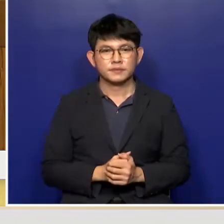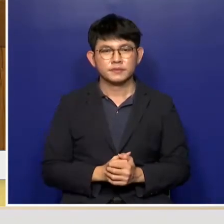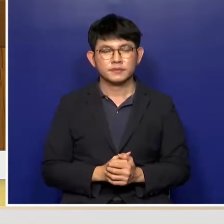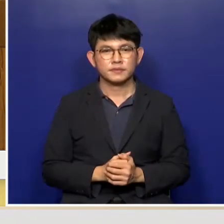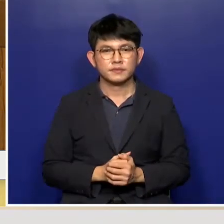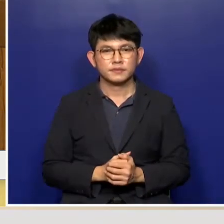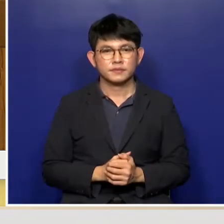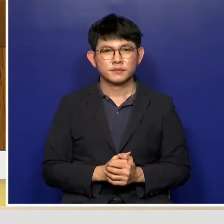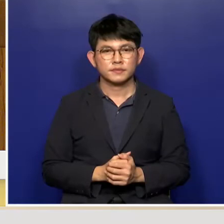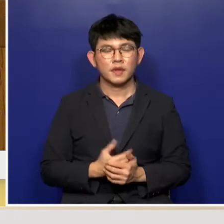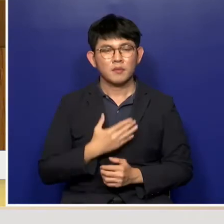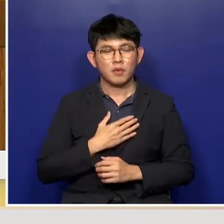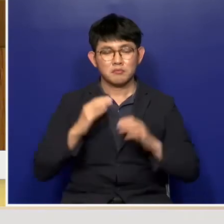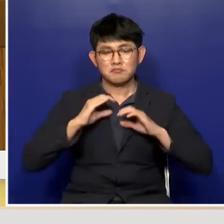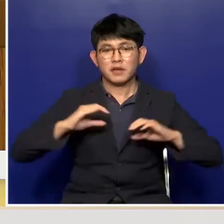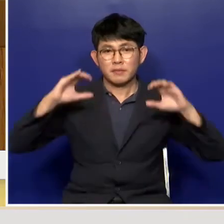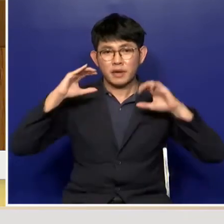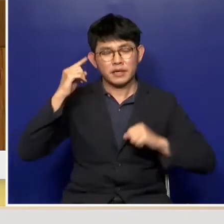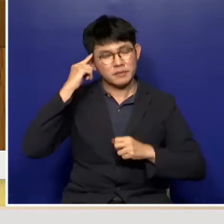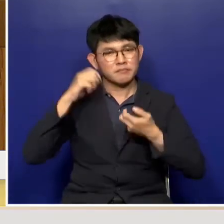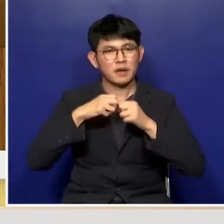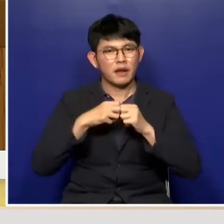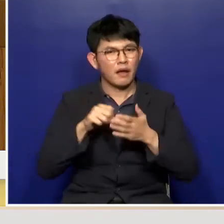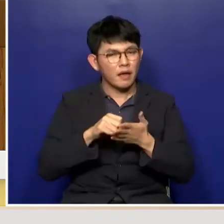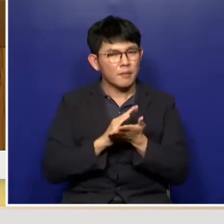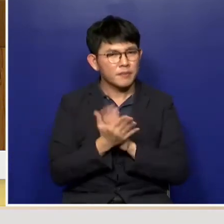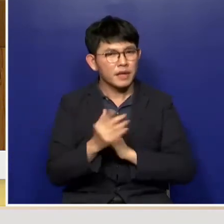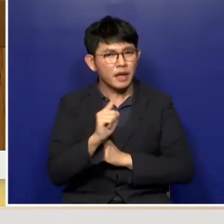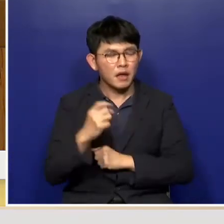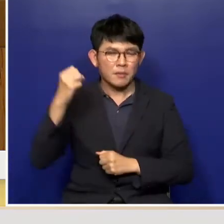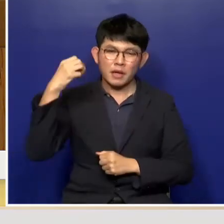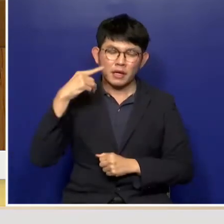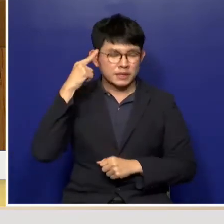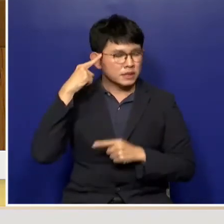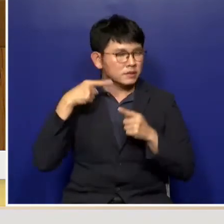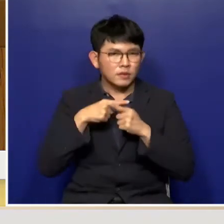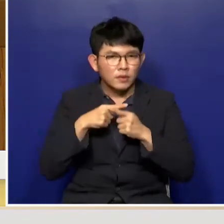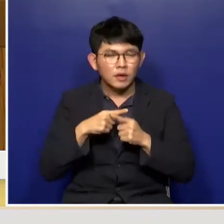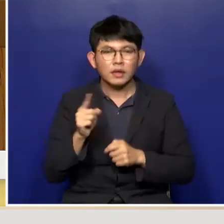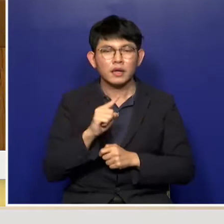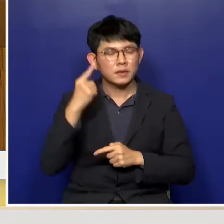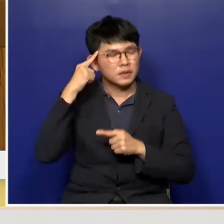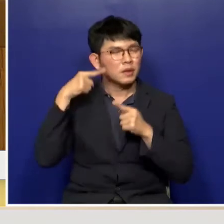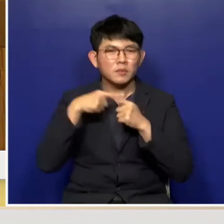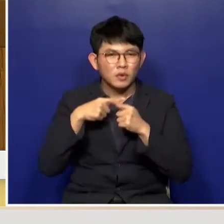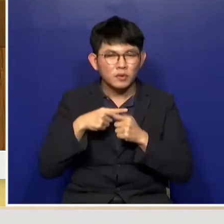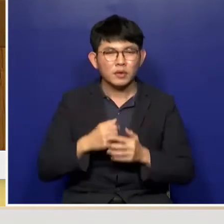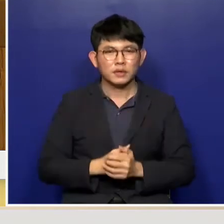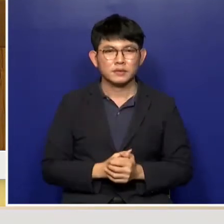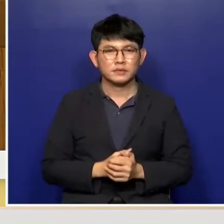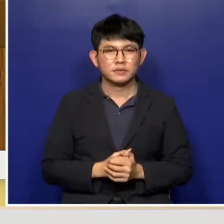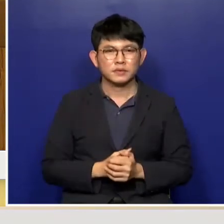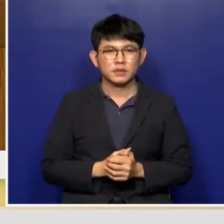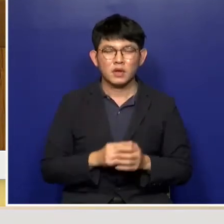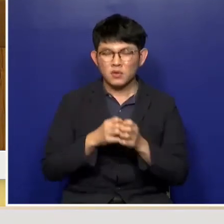สอไปพอเมื่อผมเปรฐบาผมกยแก่ปัหาโยพเรองภรรายงานป Volt หวชื่อ ที่สุด refin